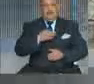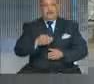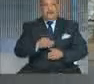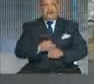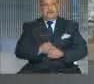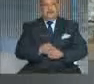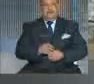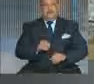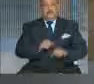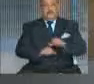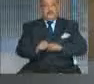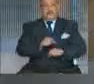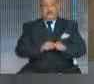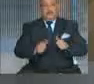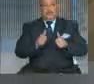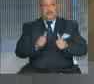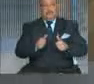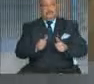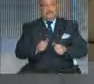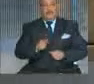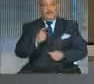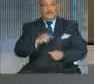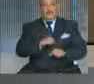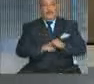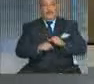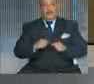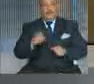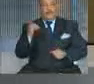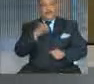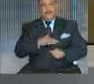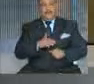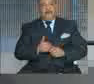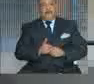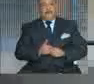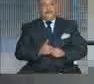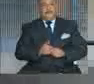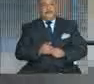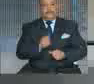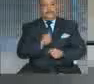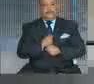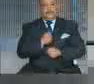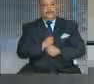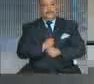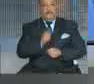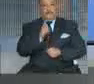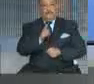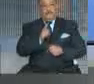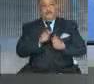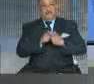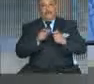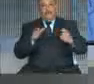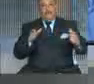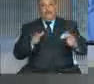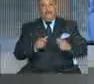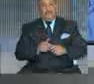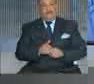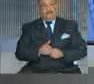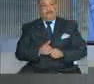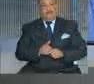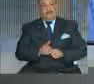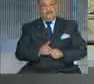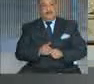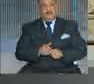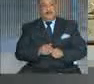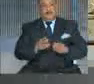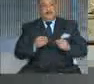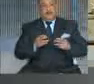وعلى اهميتها تعترض انجاز عدد منها بعض الصعوبات التي تسعى السلطة المعنيه ومن خلال متابعتها اللصيقه لها